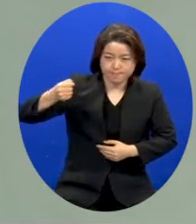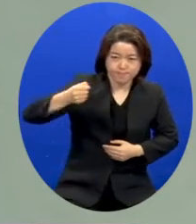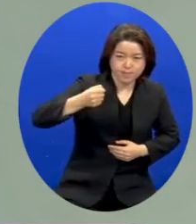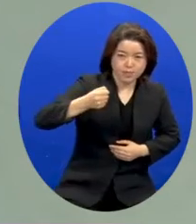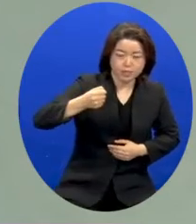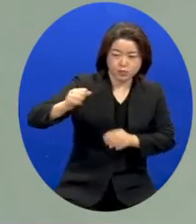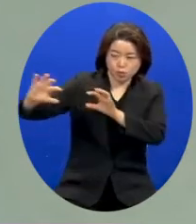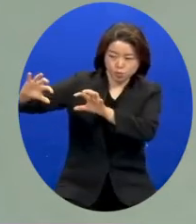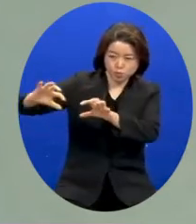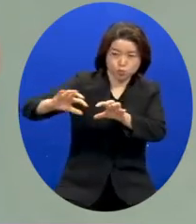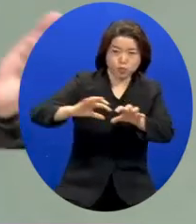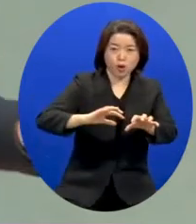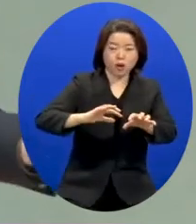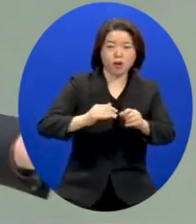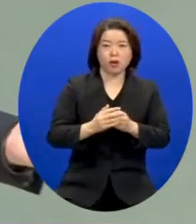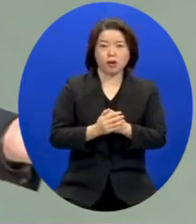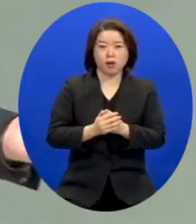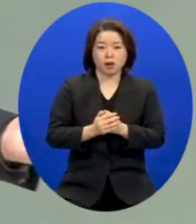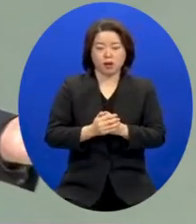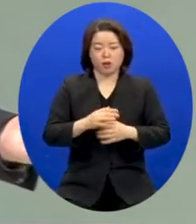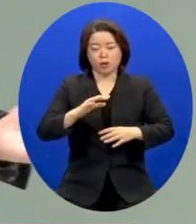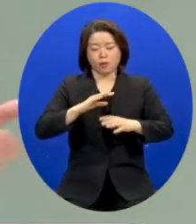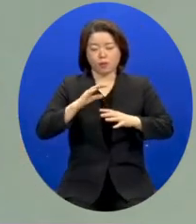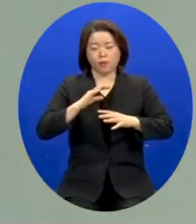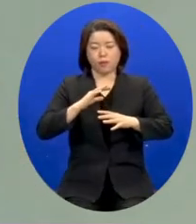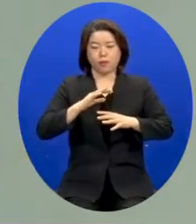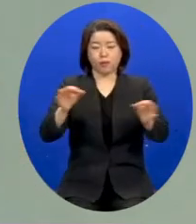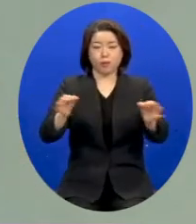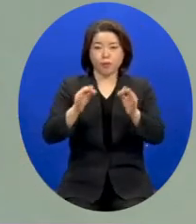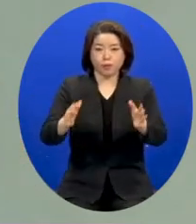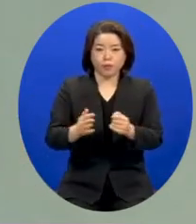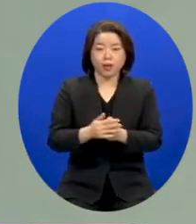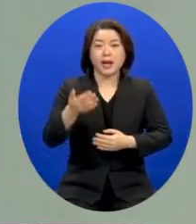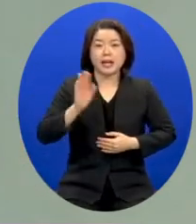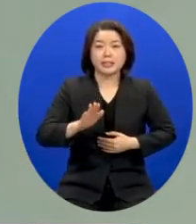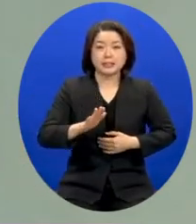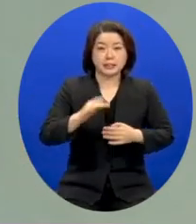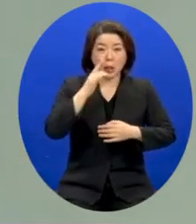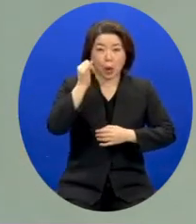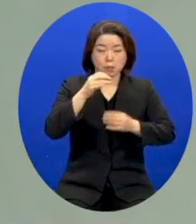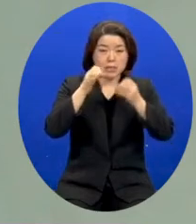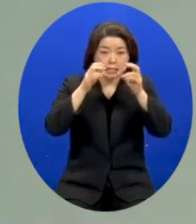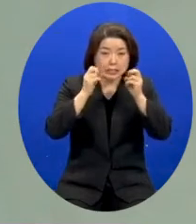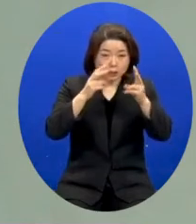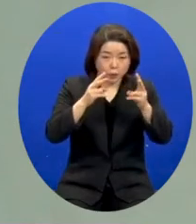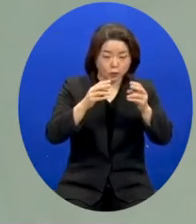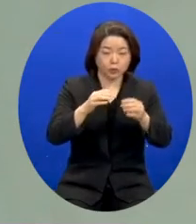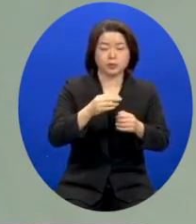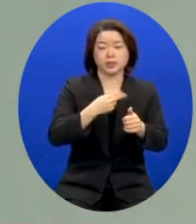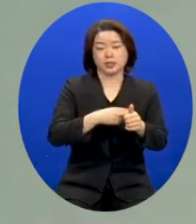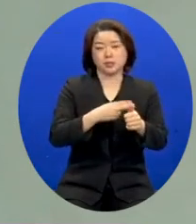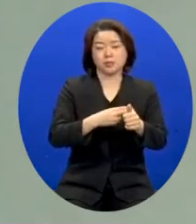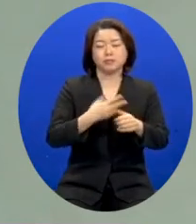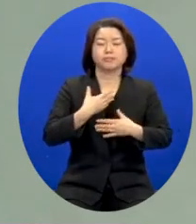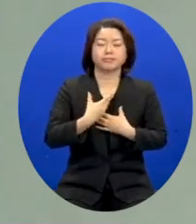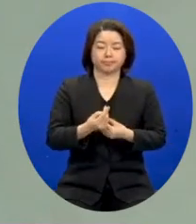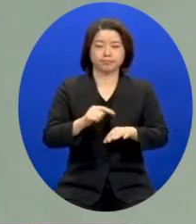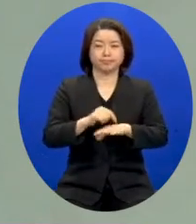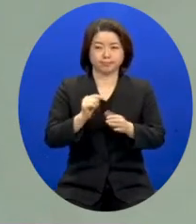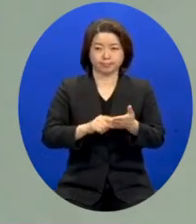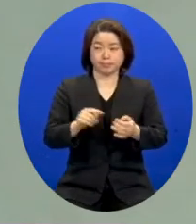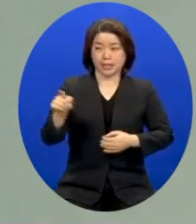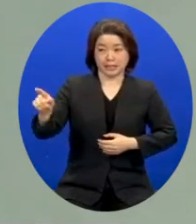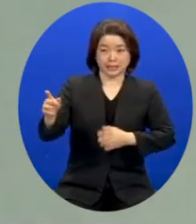들어왔습니다. 얼마나 두려운 순간입니까? 그런데 캐롤라인 선교사님은 너무나 편안했어요. 그